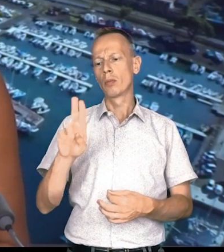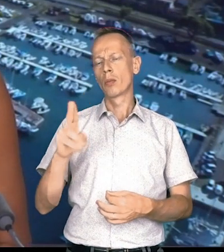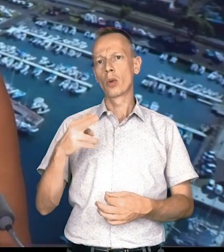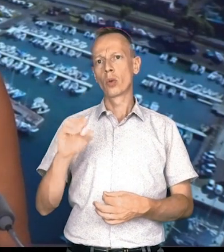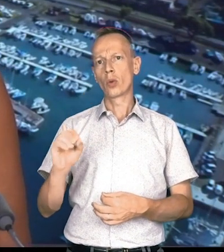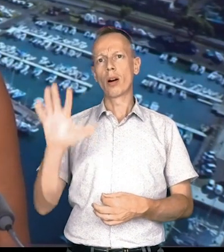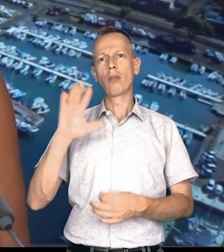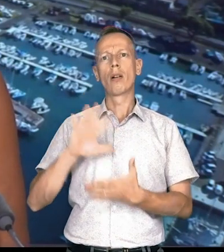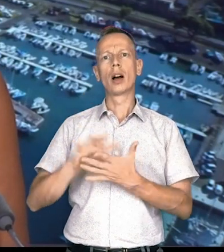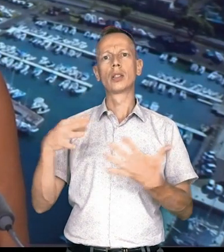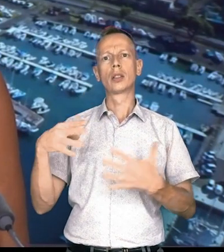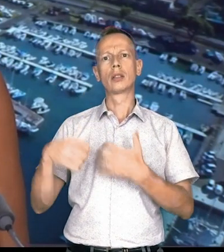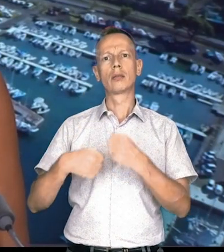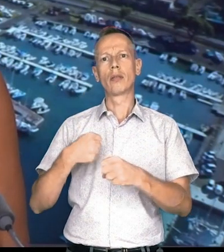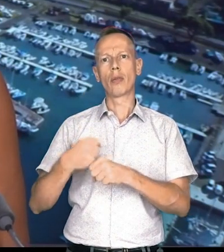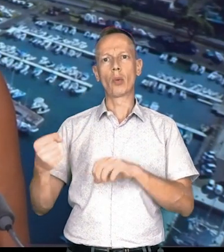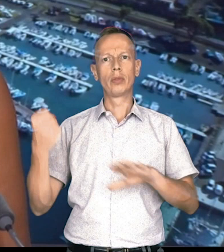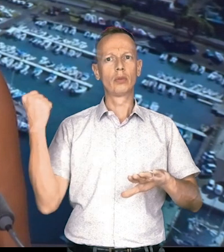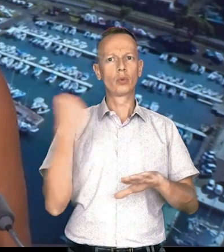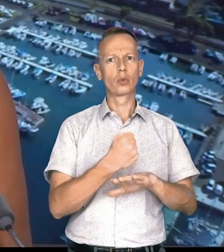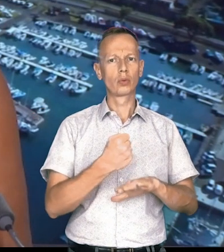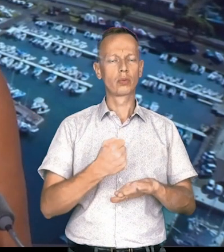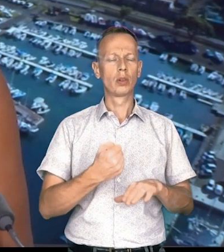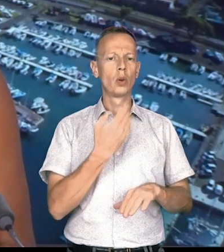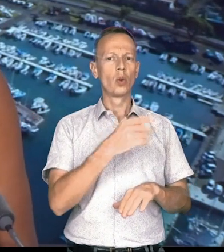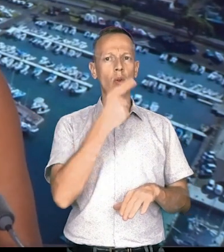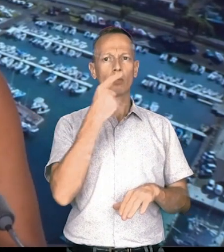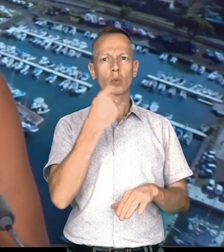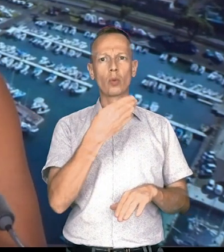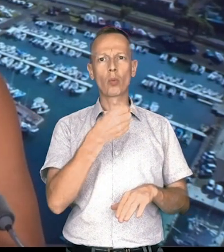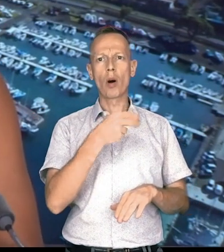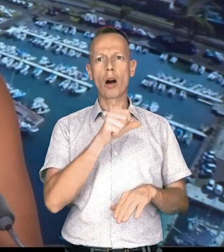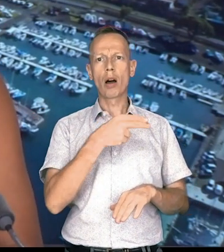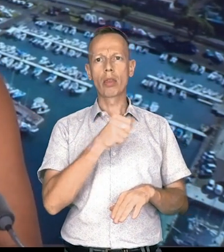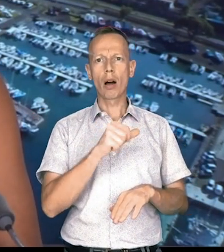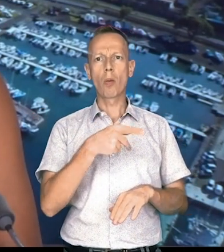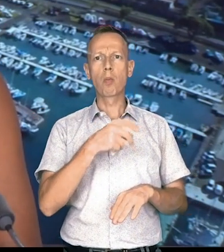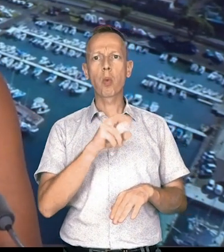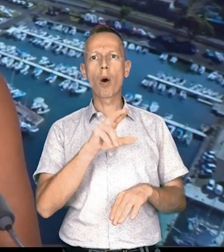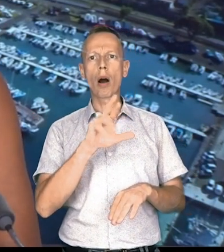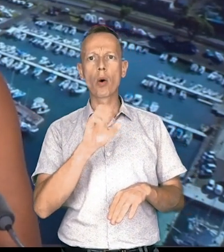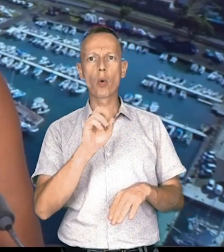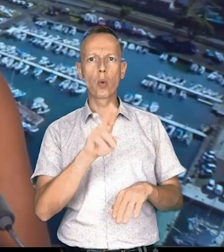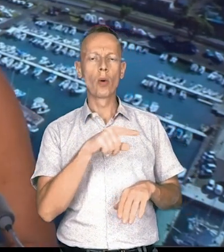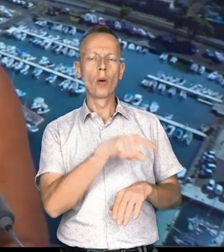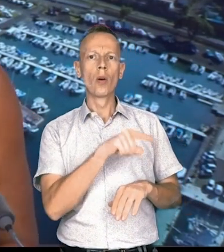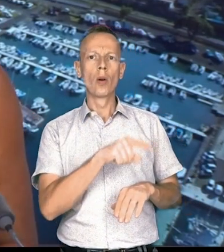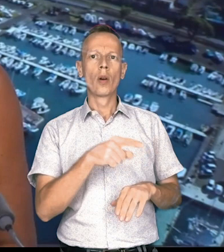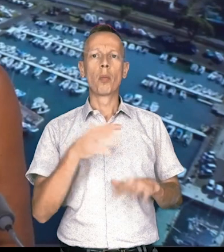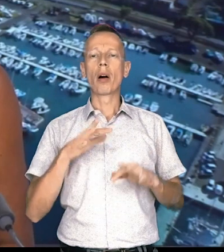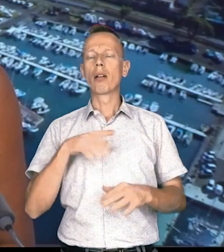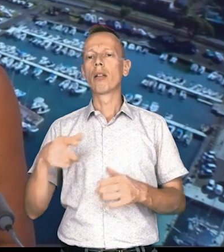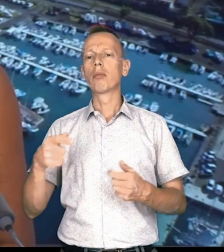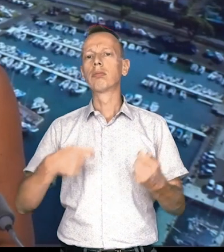pour Steve Bruno, âgé de 19 ans au moment des faits. Il est accusé d'avoir tué avec préméditation Moana Poirot sur fond de dette